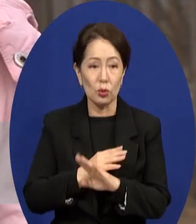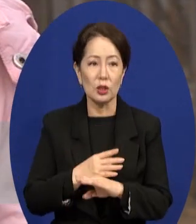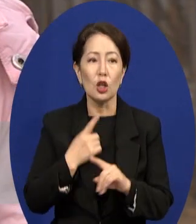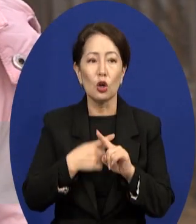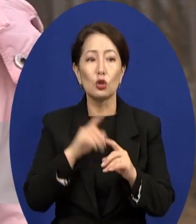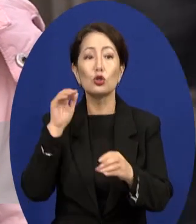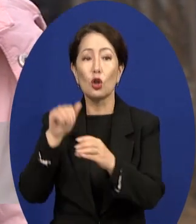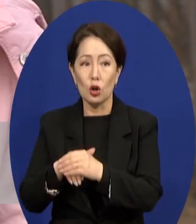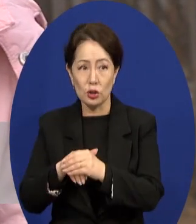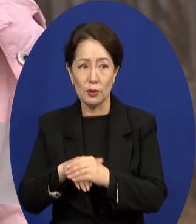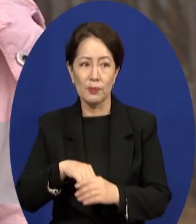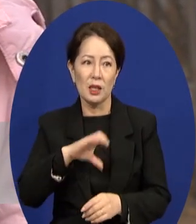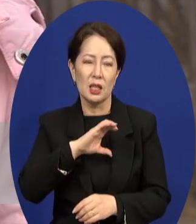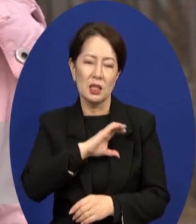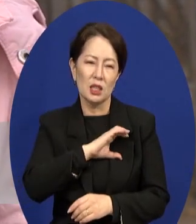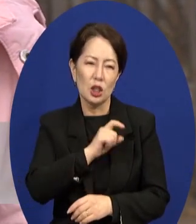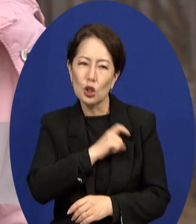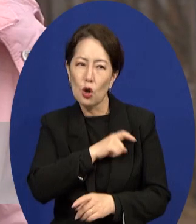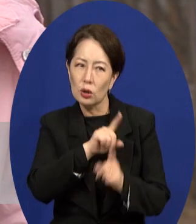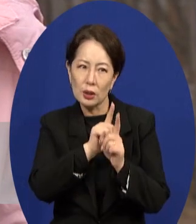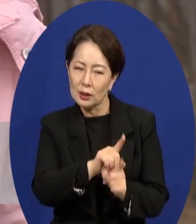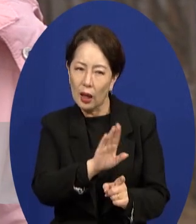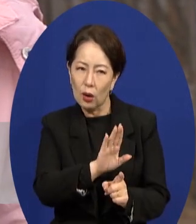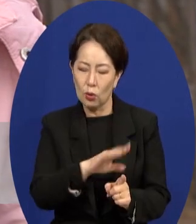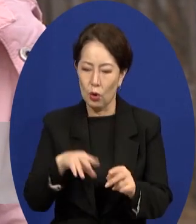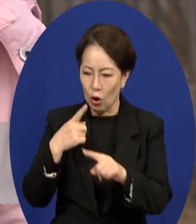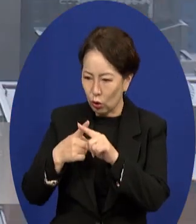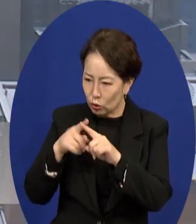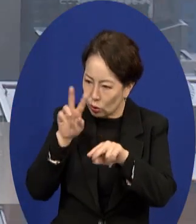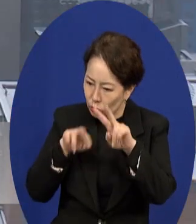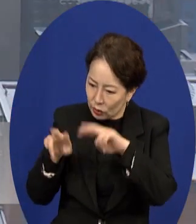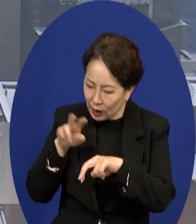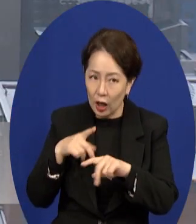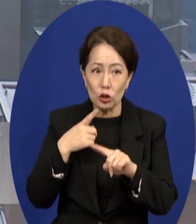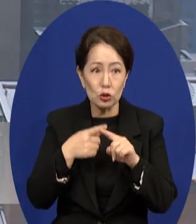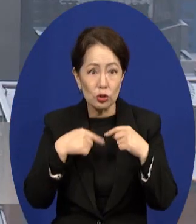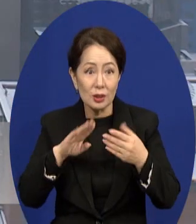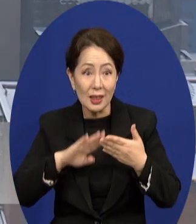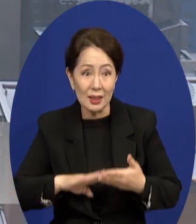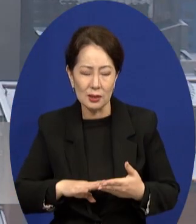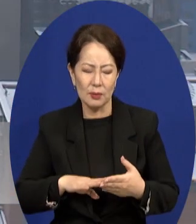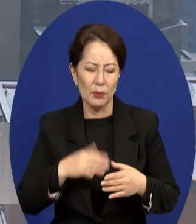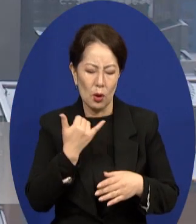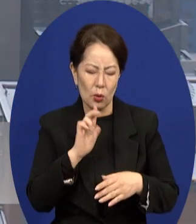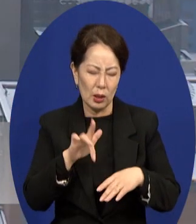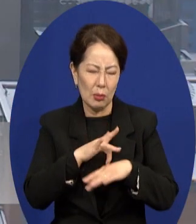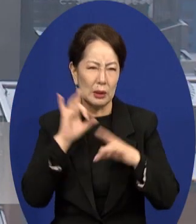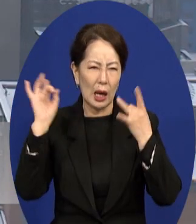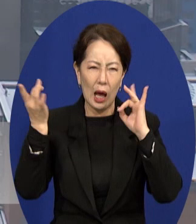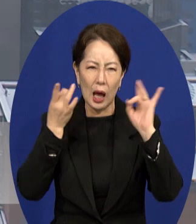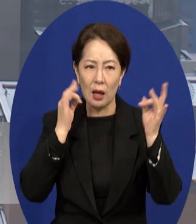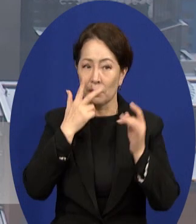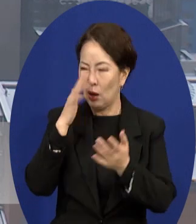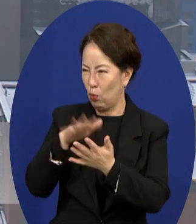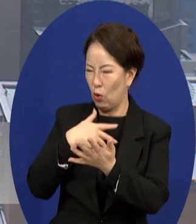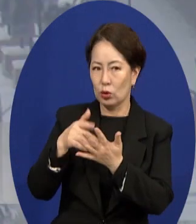хооронд бол мэдээж нөгөө сэтгэлийн хөөрлөр нөхөхгүй тул судалгаа хийсэн, орон нутгатаа танилцсан. Хотын дуу чимээ, нийгмийн стресс, агаарын